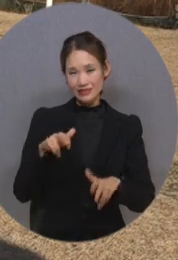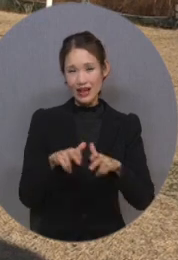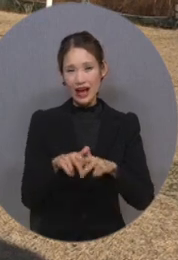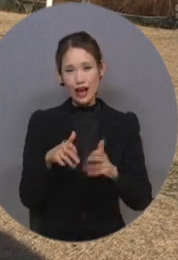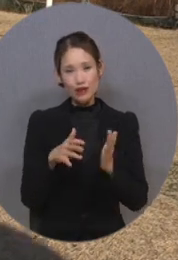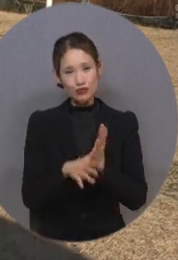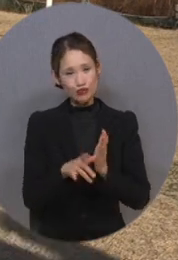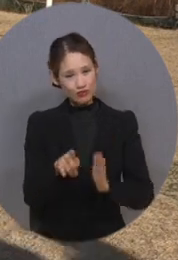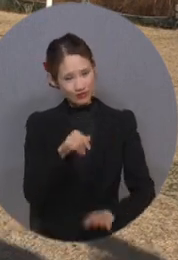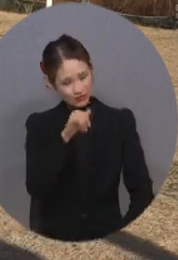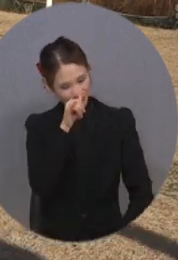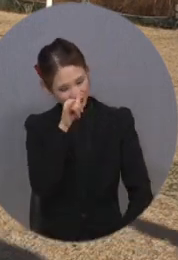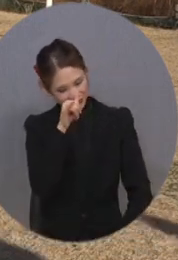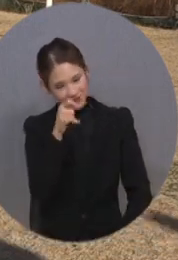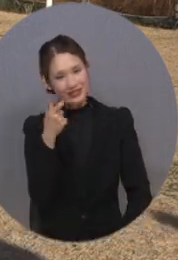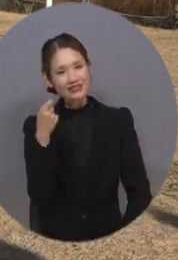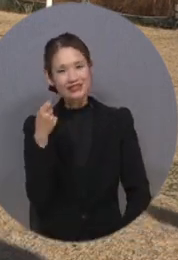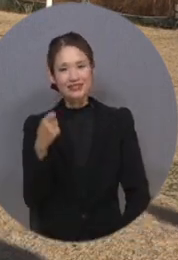있었어. 저요? 아,